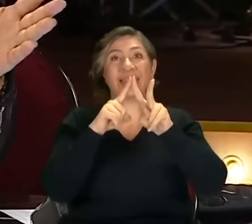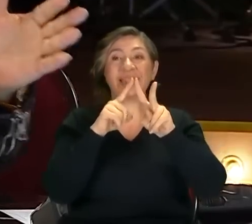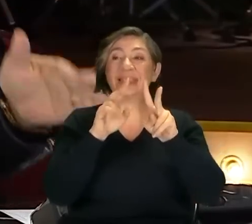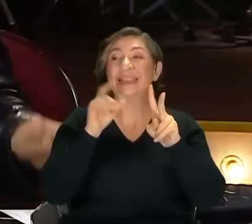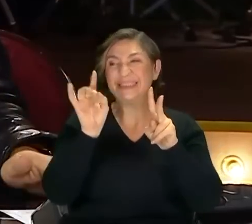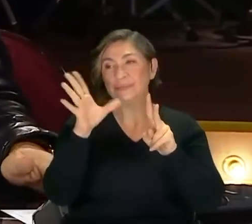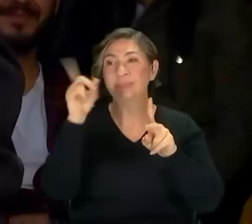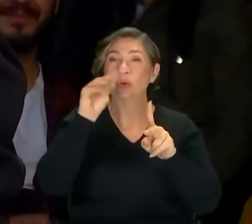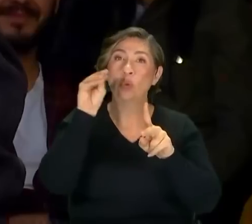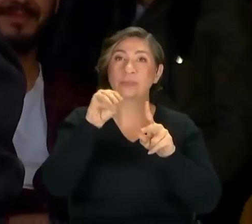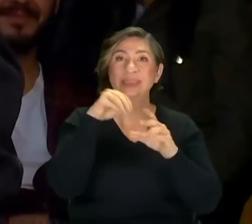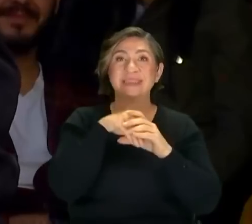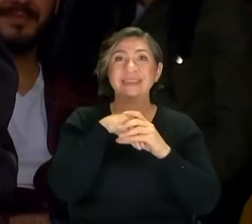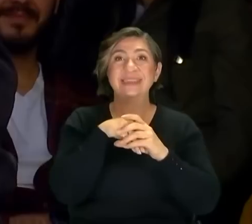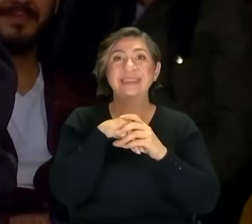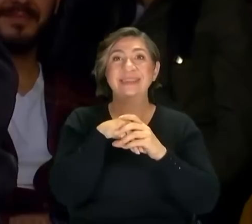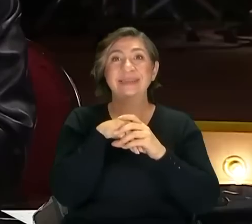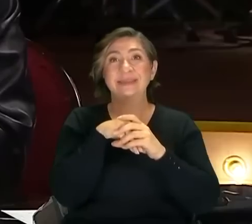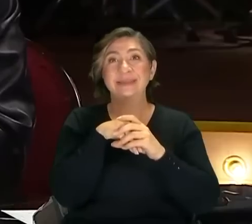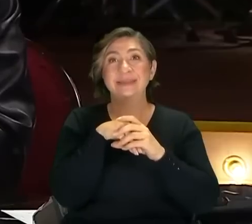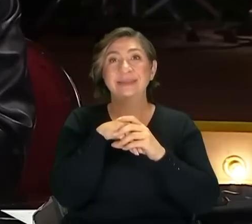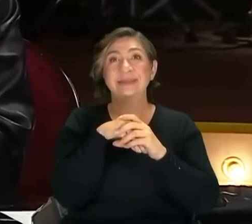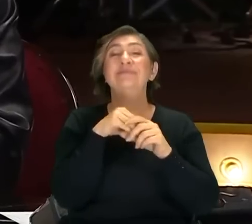için. neydi hareketler?